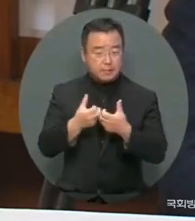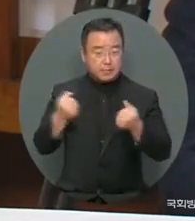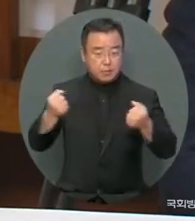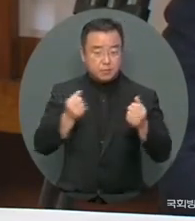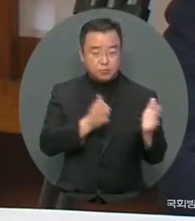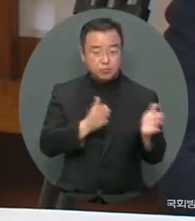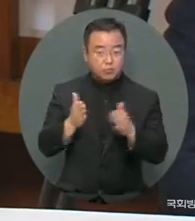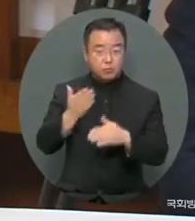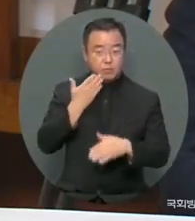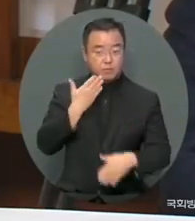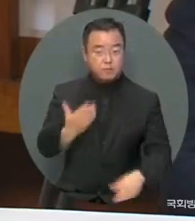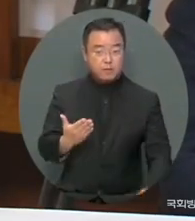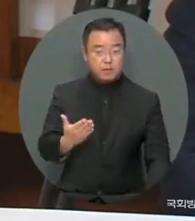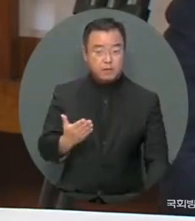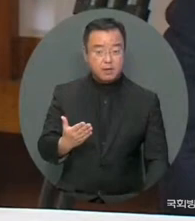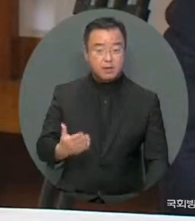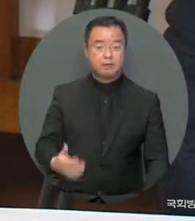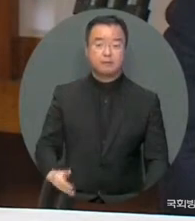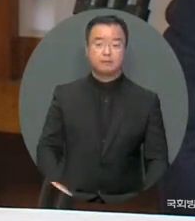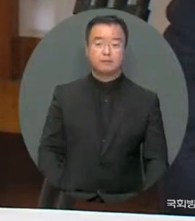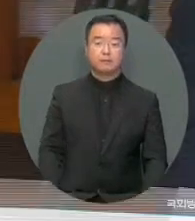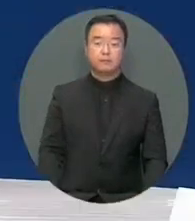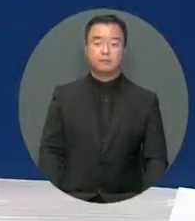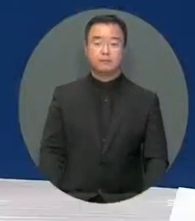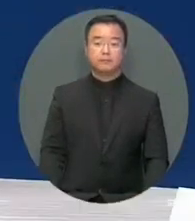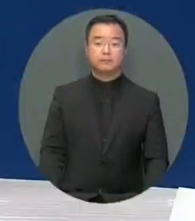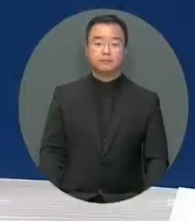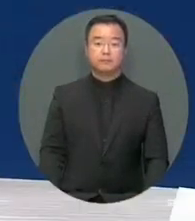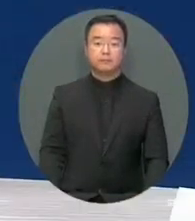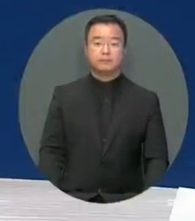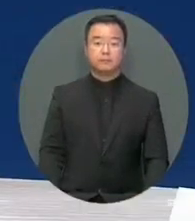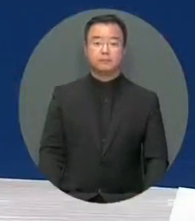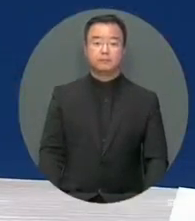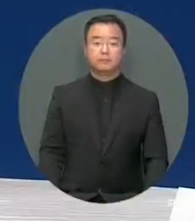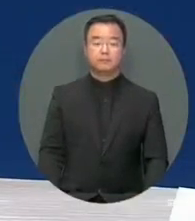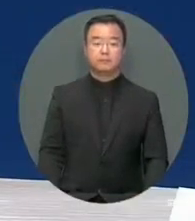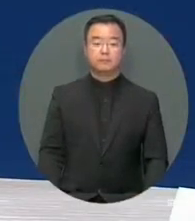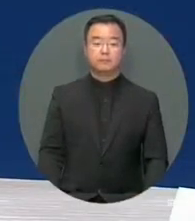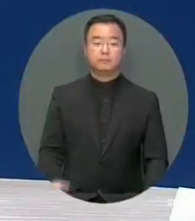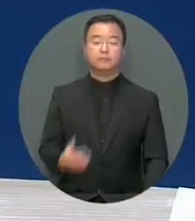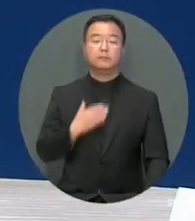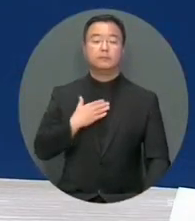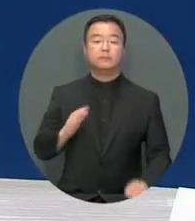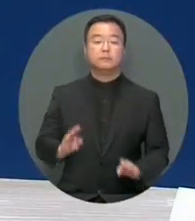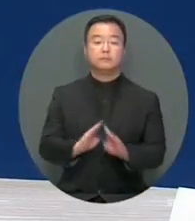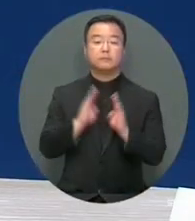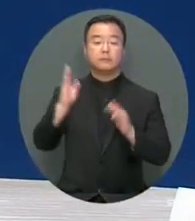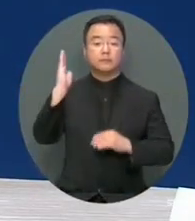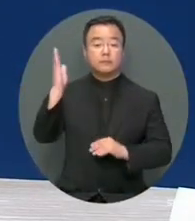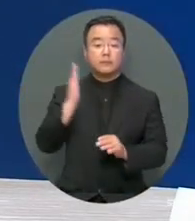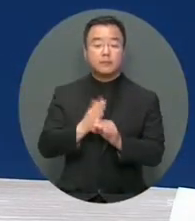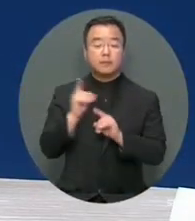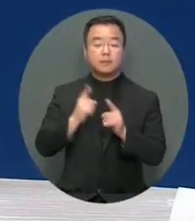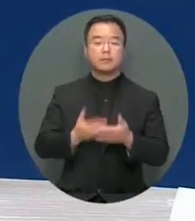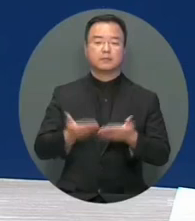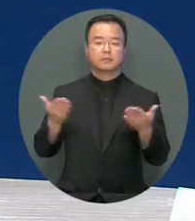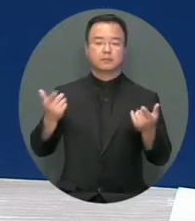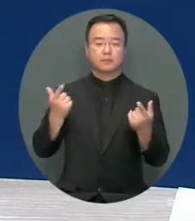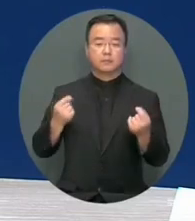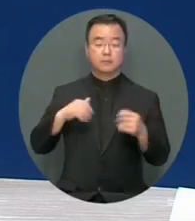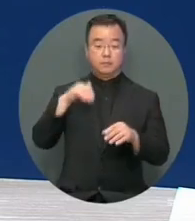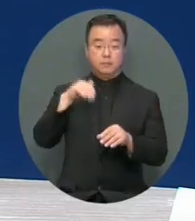있으신지 그것도 여쭤보고 싶습니다. 아까 모두 발언에서 말씀드린 것처럼